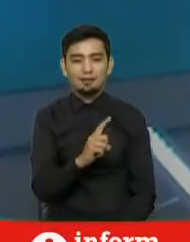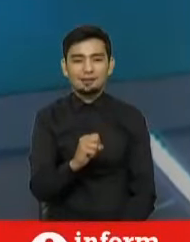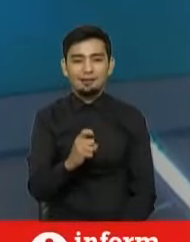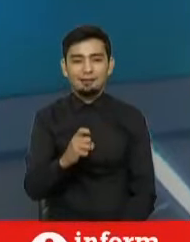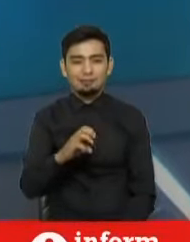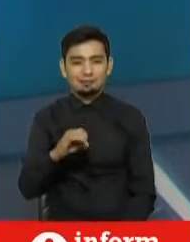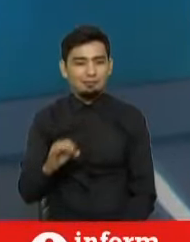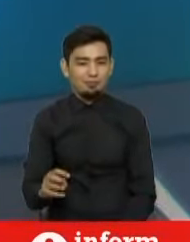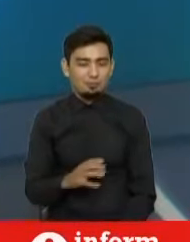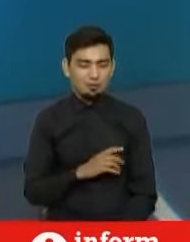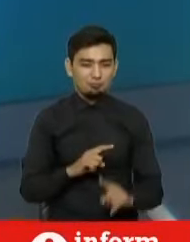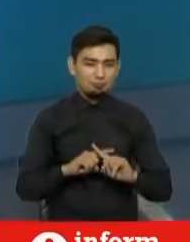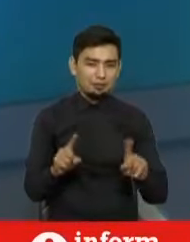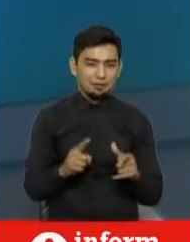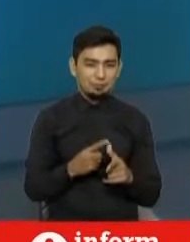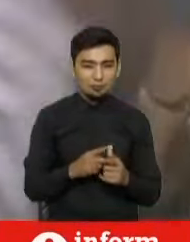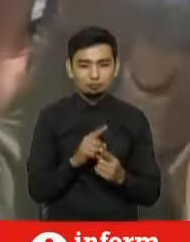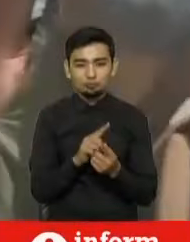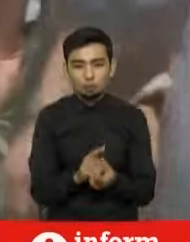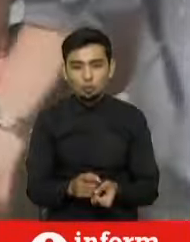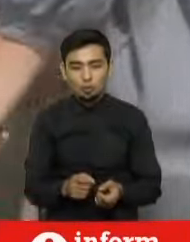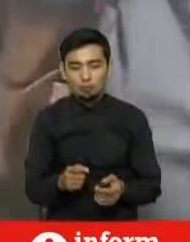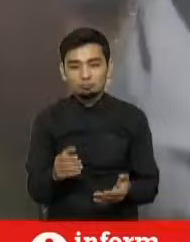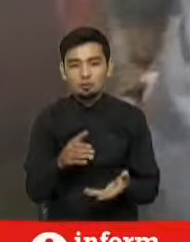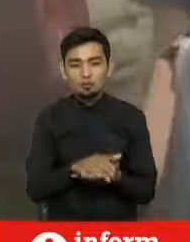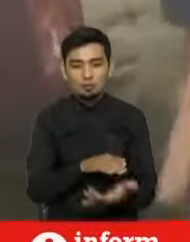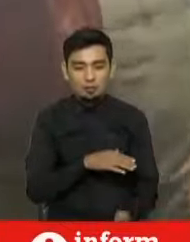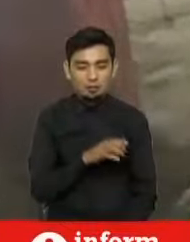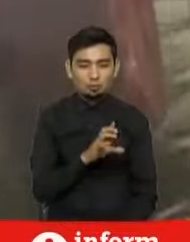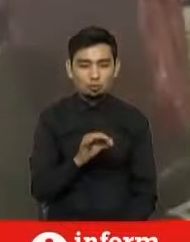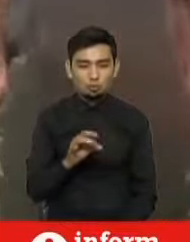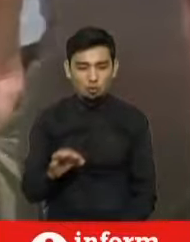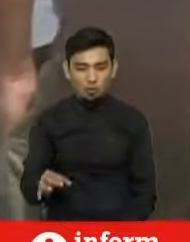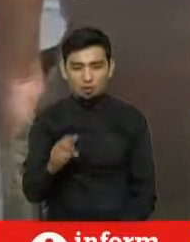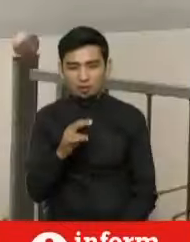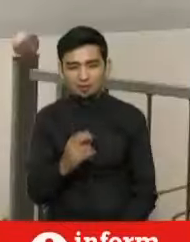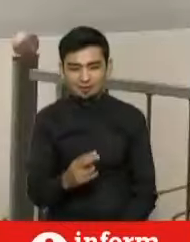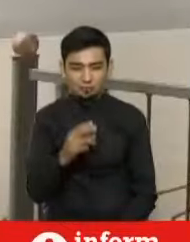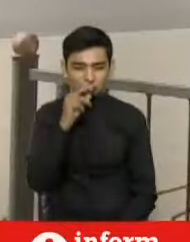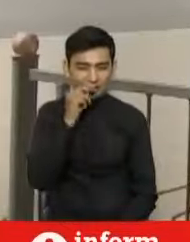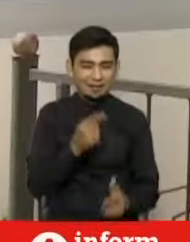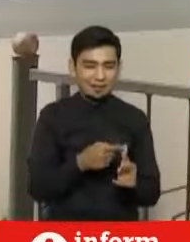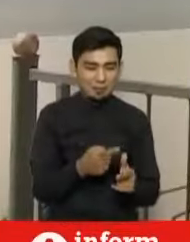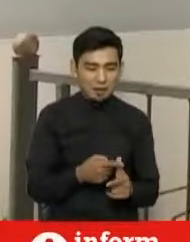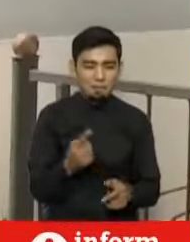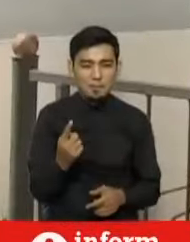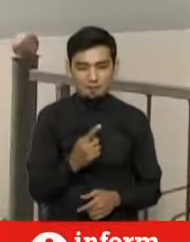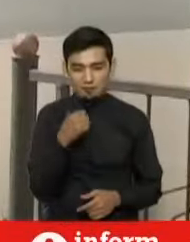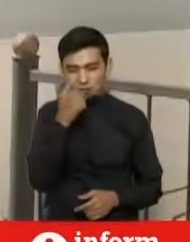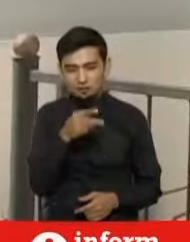из носителей редкого имени. По данным Бюро нацстатистики, среди мужских имен в первом